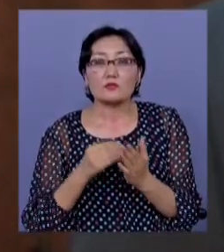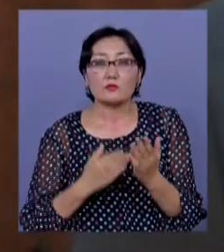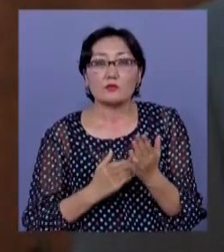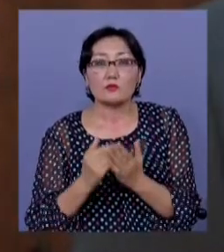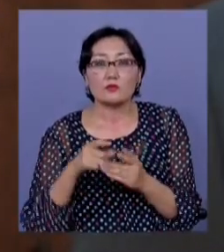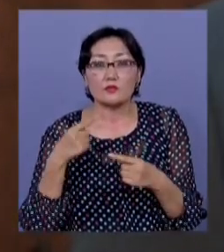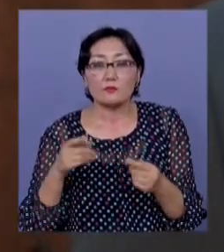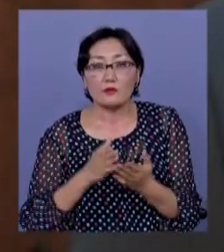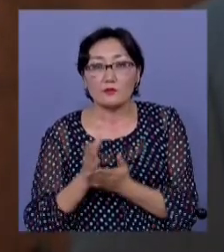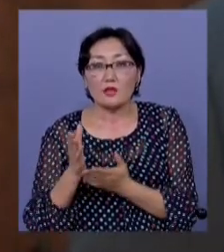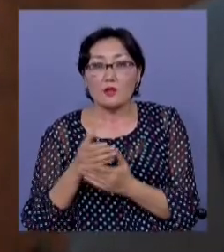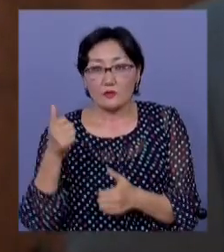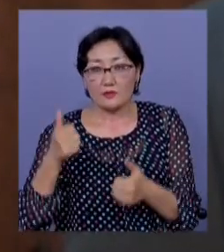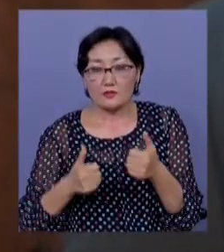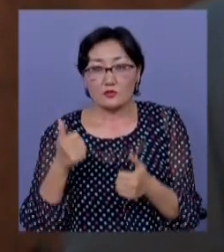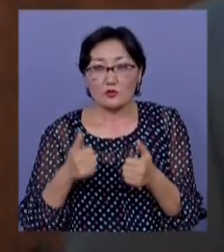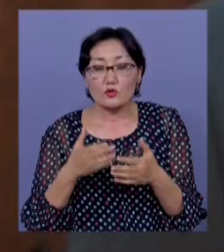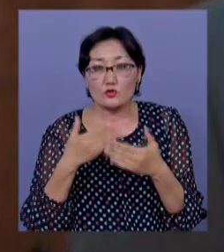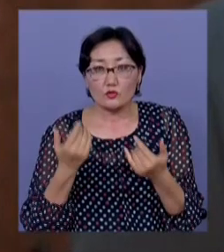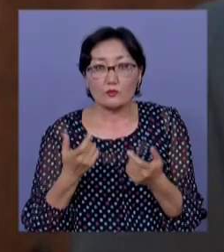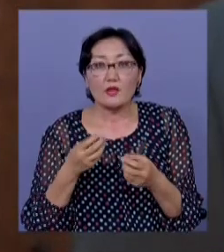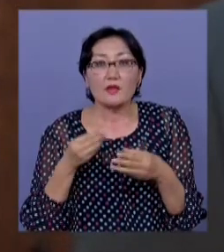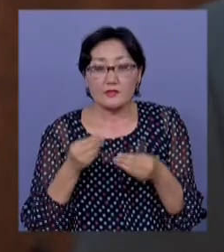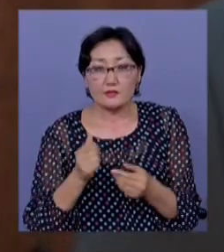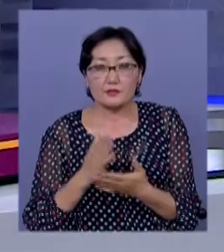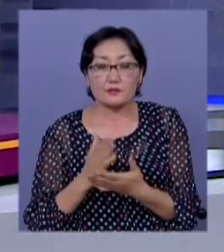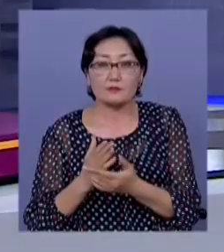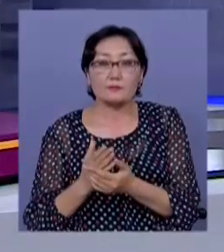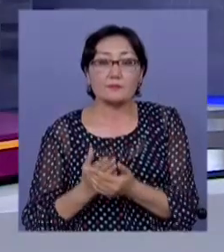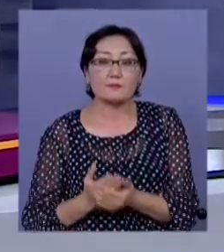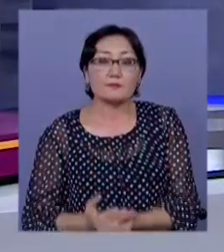кей бағыттар бойынша бәсекелестіктің жоқтығы да қатты әсер етеді.